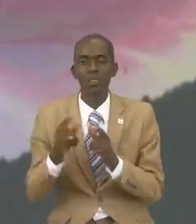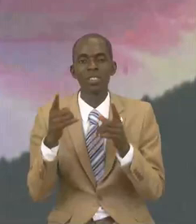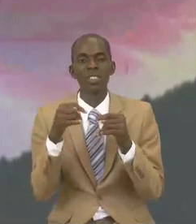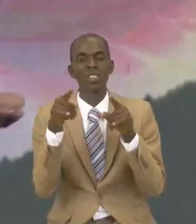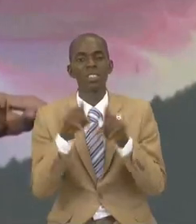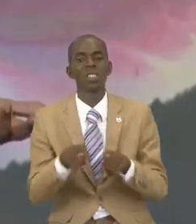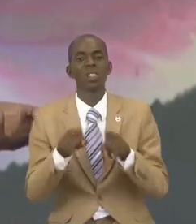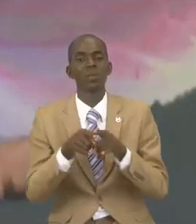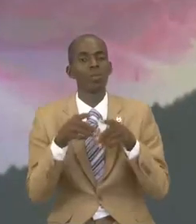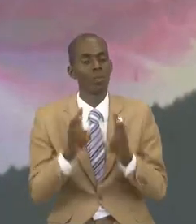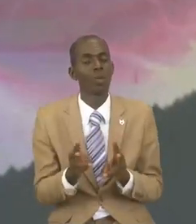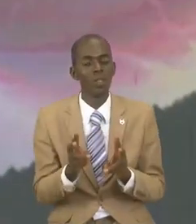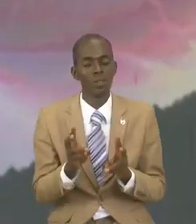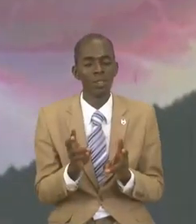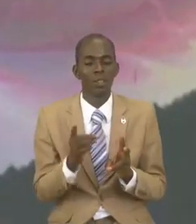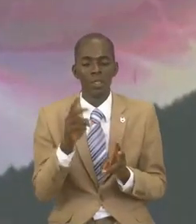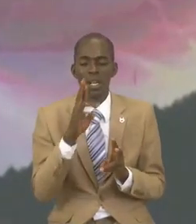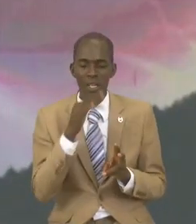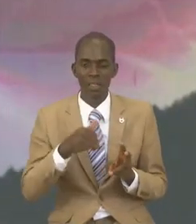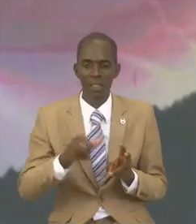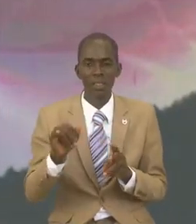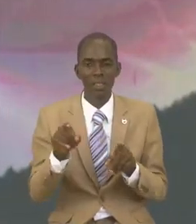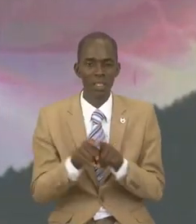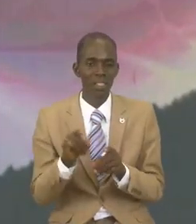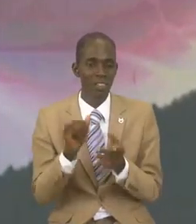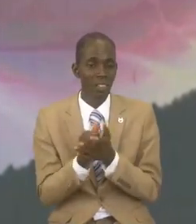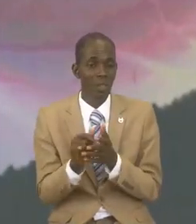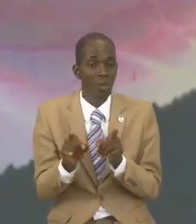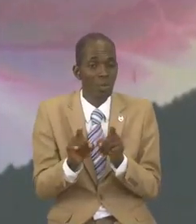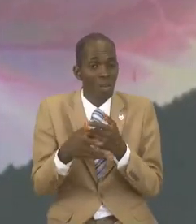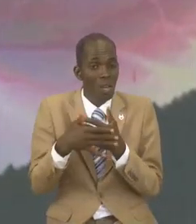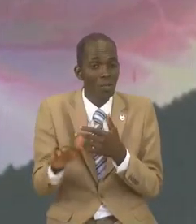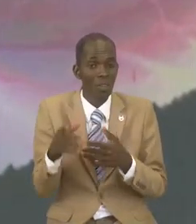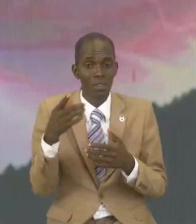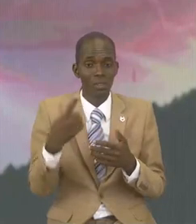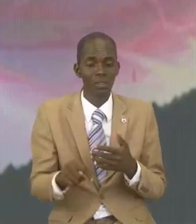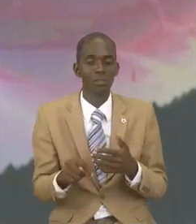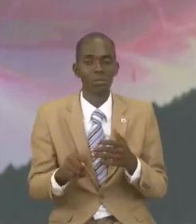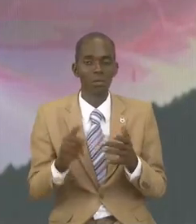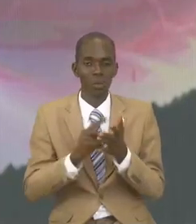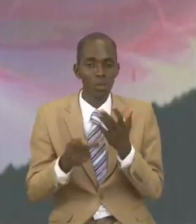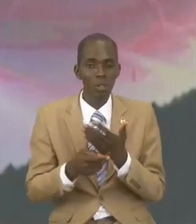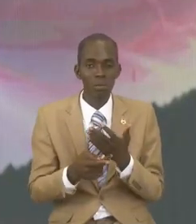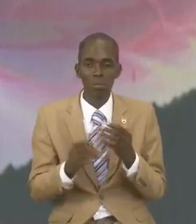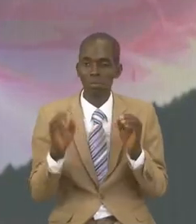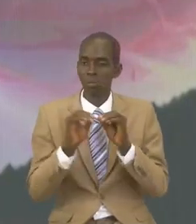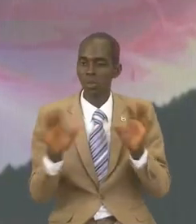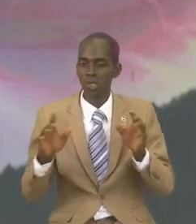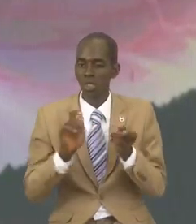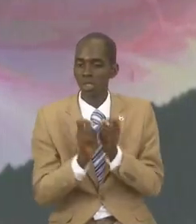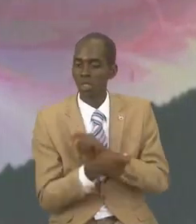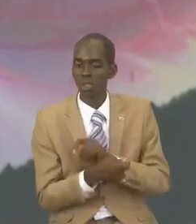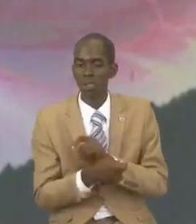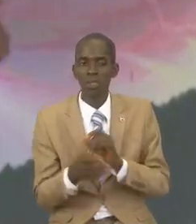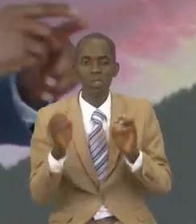Et tels ils étaient avant la retraite, tels ils sont après la retraite. Il n'y a rien qui soit renouvelé. Il n'y a rien qui change dans leur